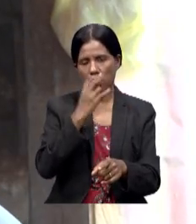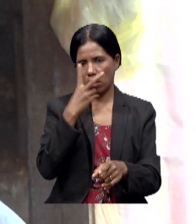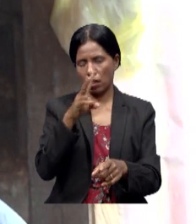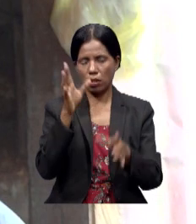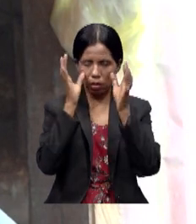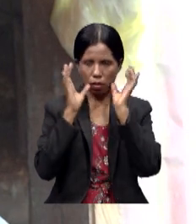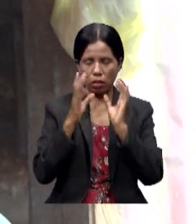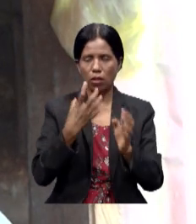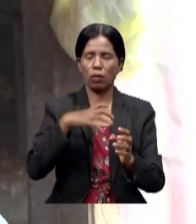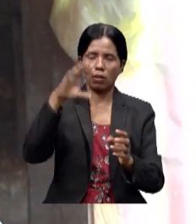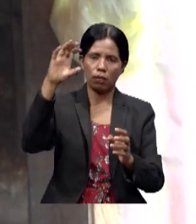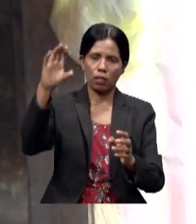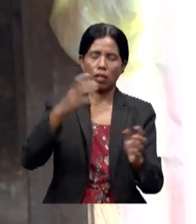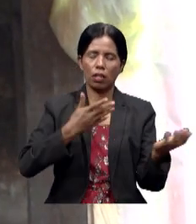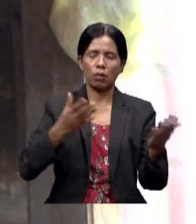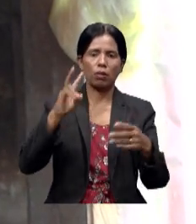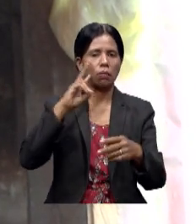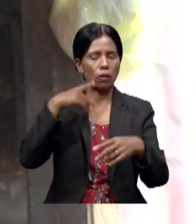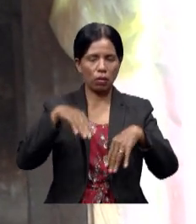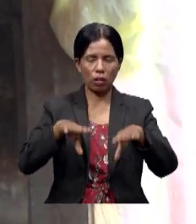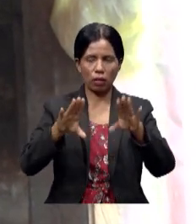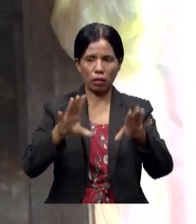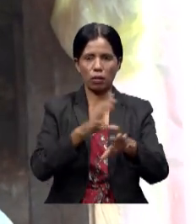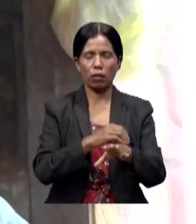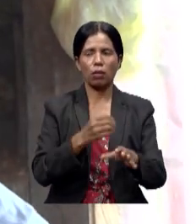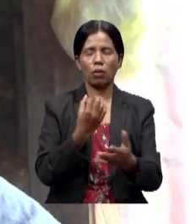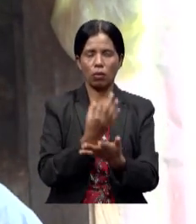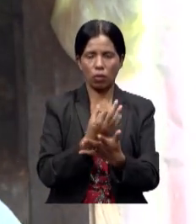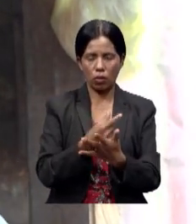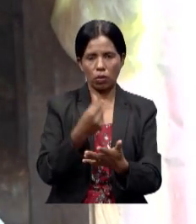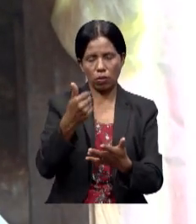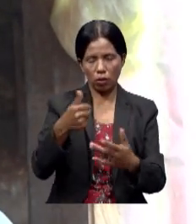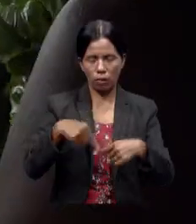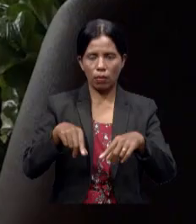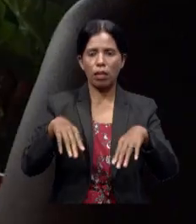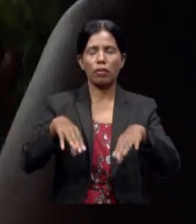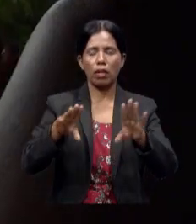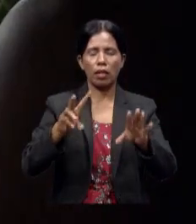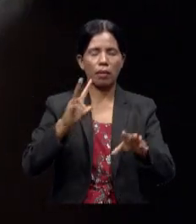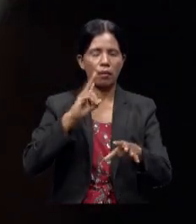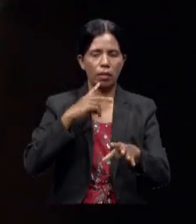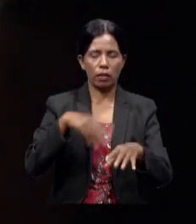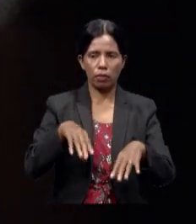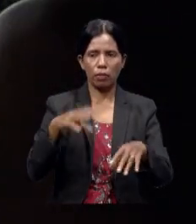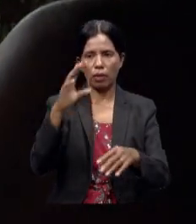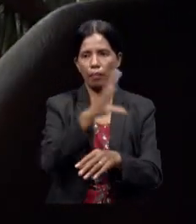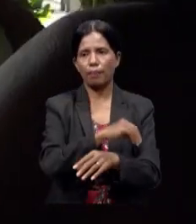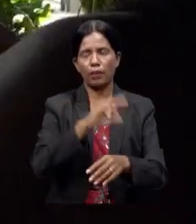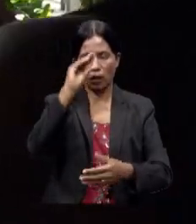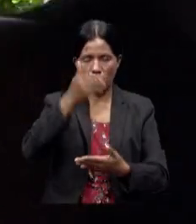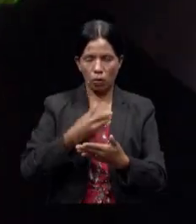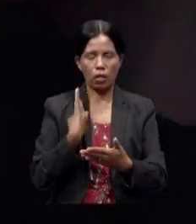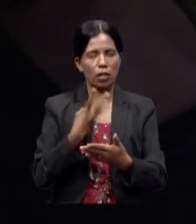lor mana, sorry. Hori hasa osang ituan lori ba merkaru buka moro mai tawi tuan kom ami wan ami